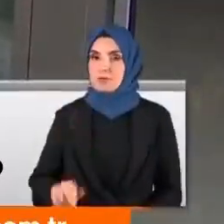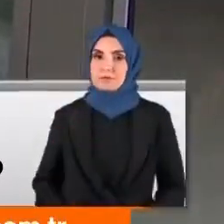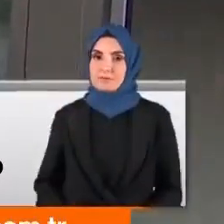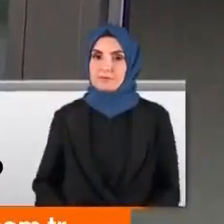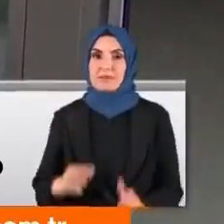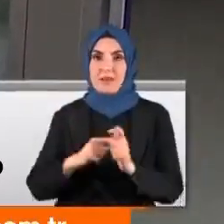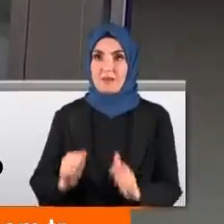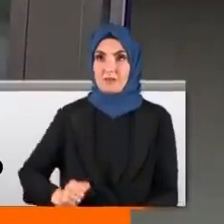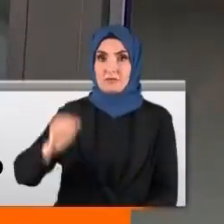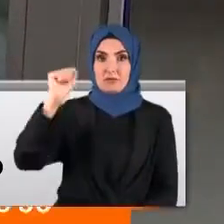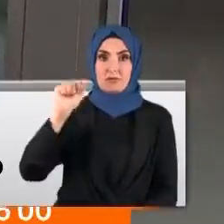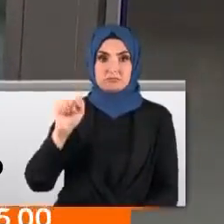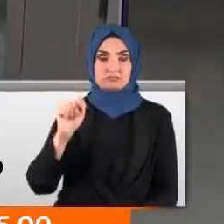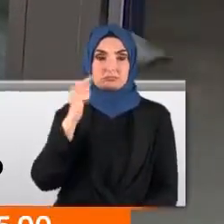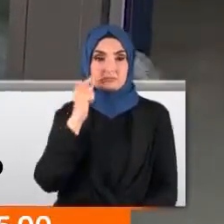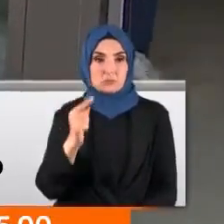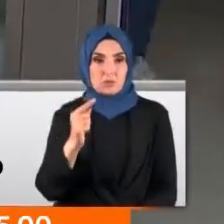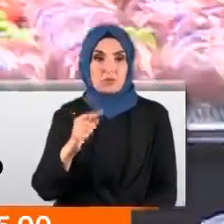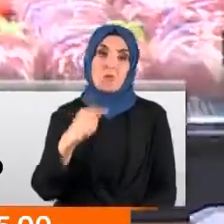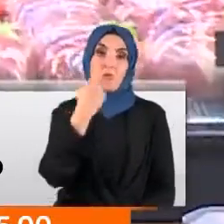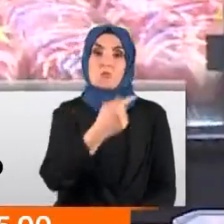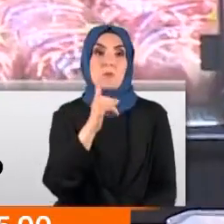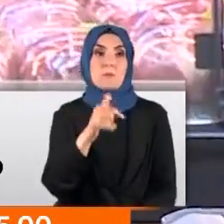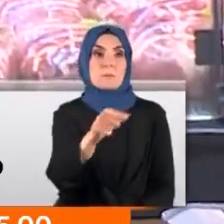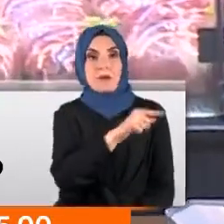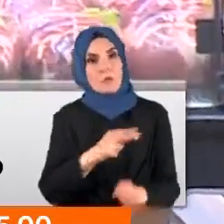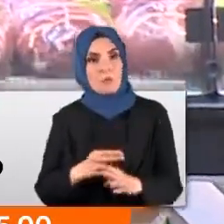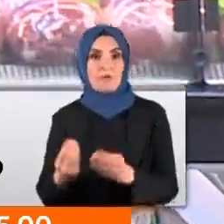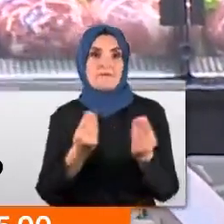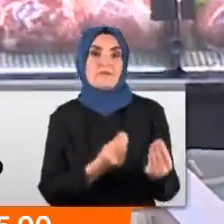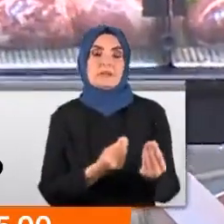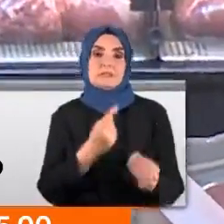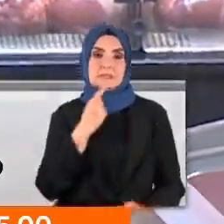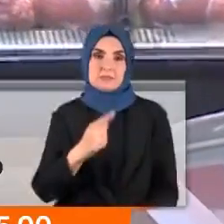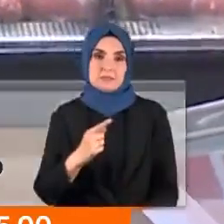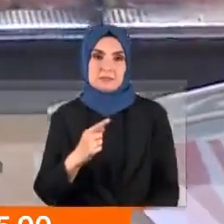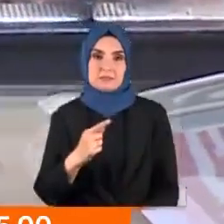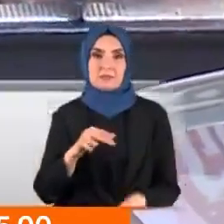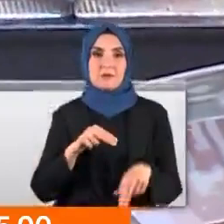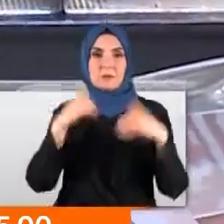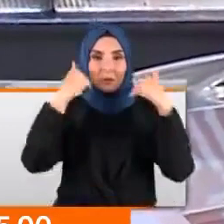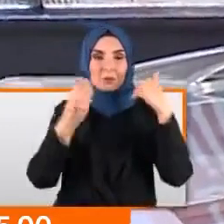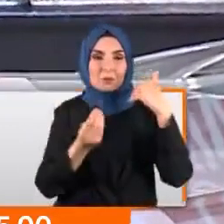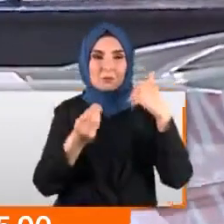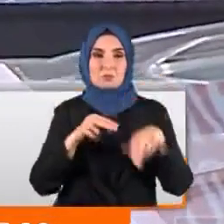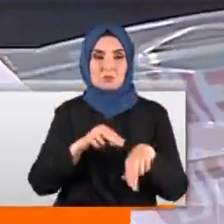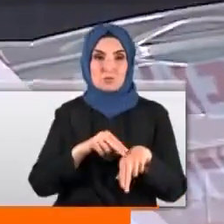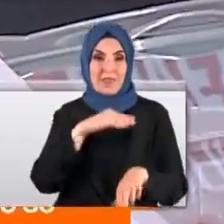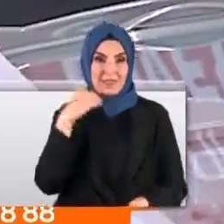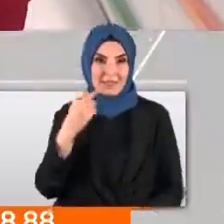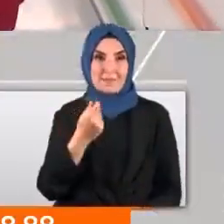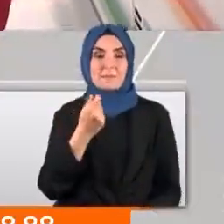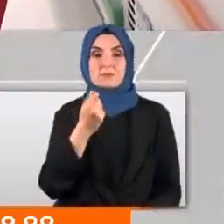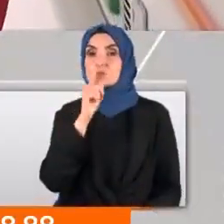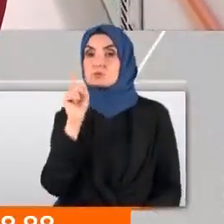enflasyonist ortamda belki diğer marketlerde bir örnek olur. Geçtiğimiz günlerde kuzu etine %25 indirim gelmişti. Şimdi sıra dana